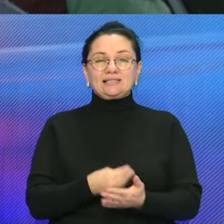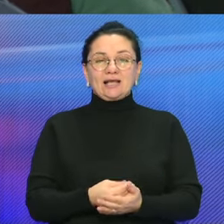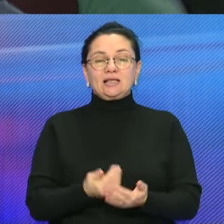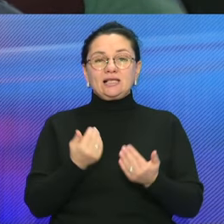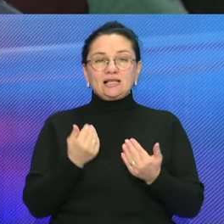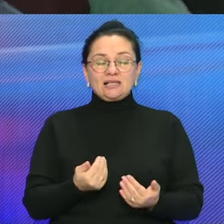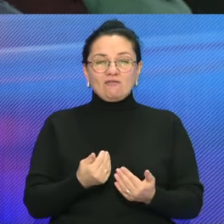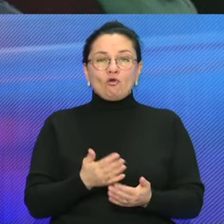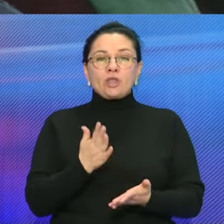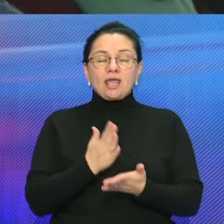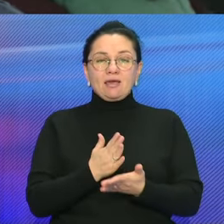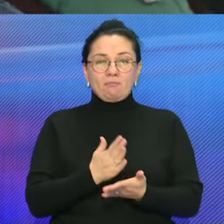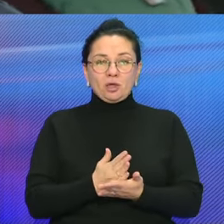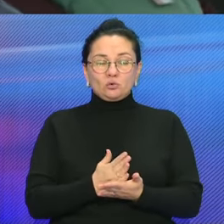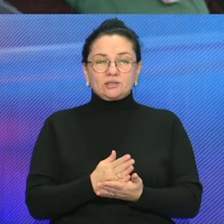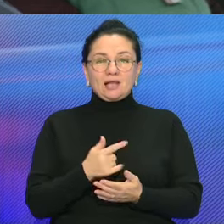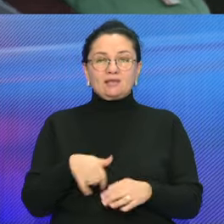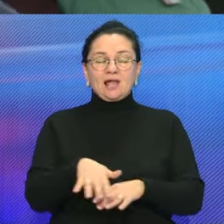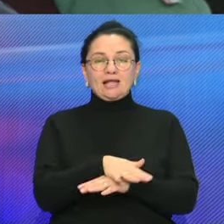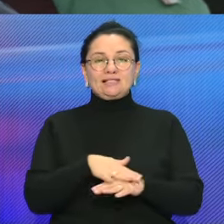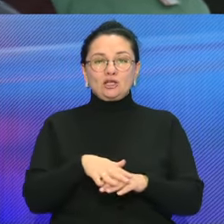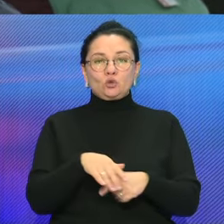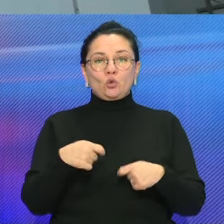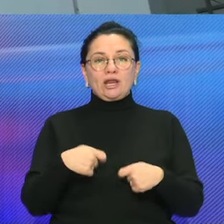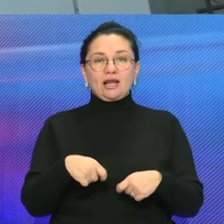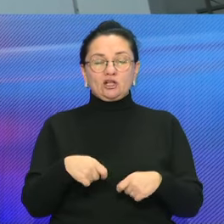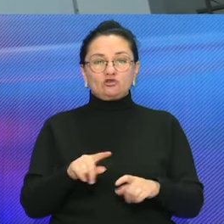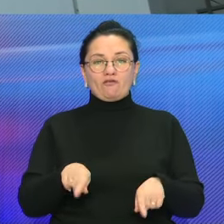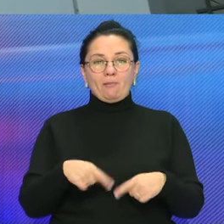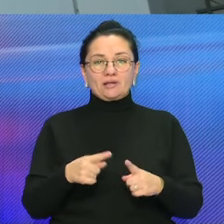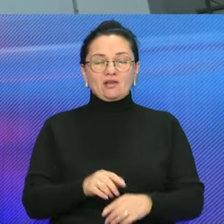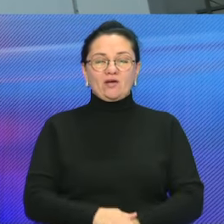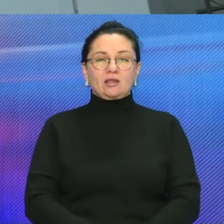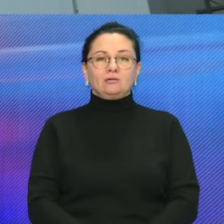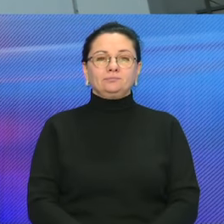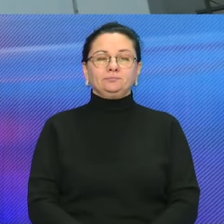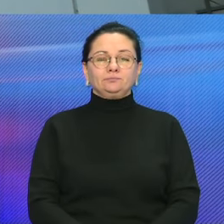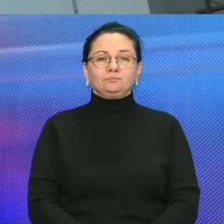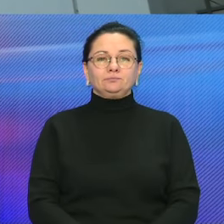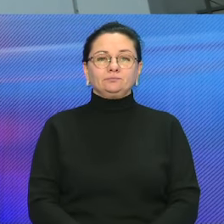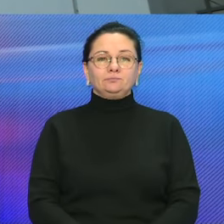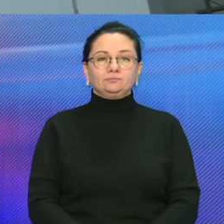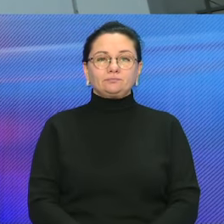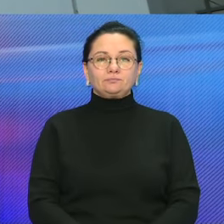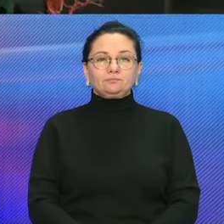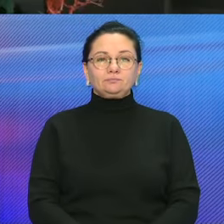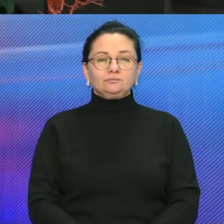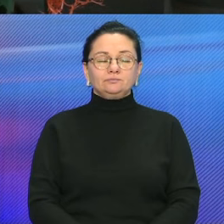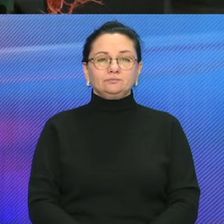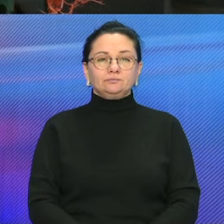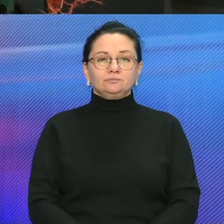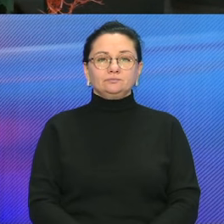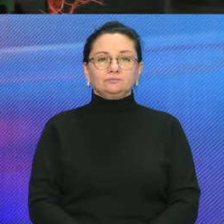плодово-овощную продукцию имеются на территории рыночного образования. Три месяца цена за 1 килограмм должна не